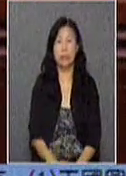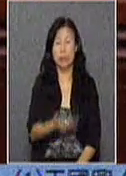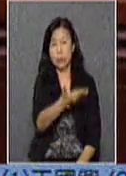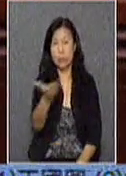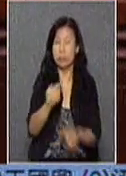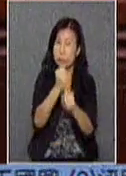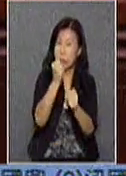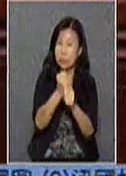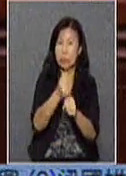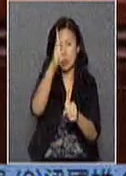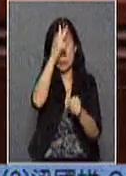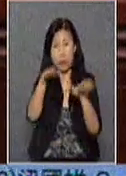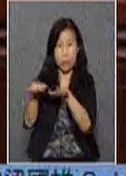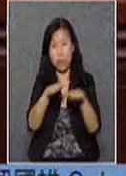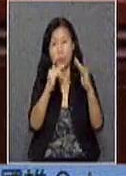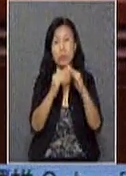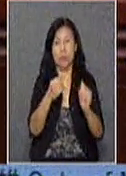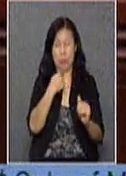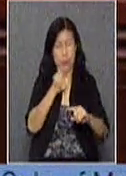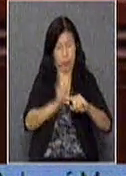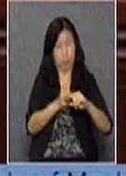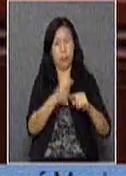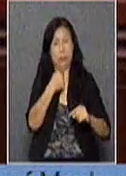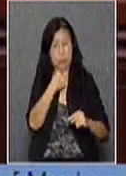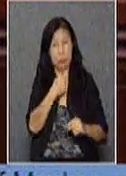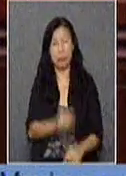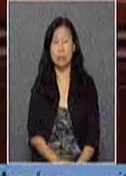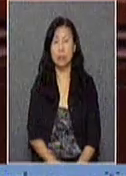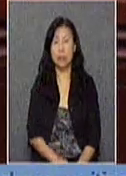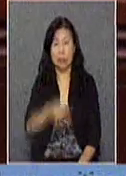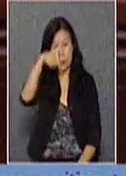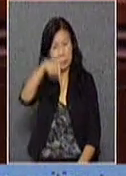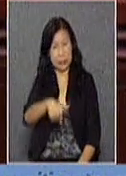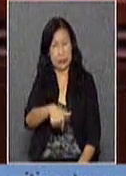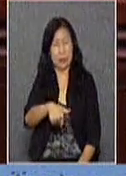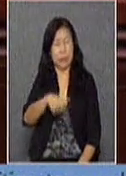作，海事處必須是深切反省，